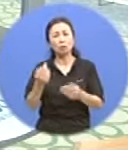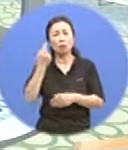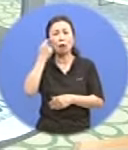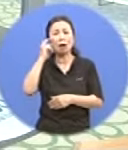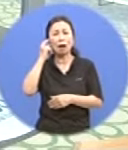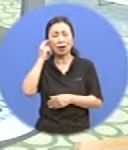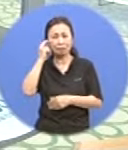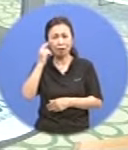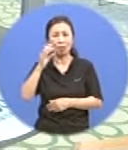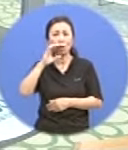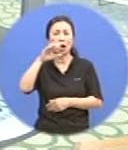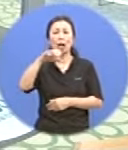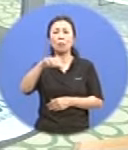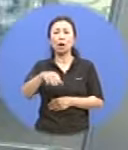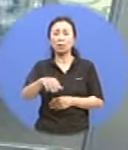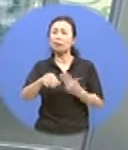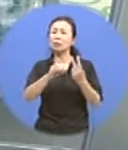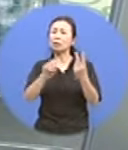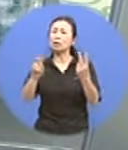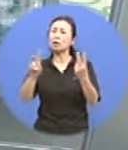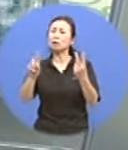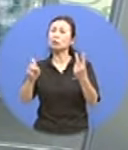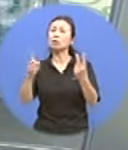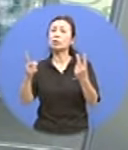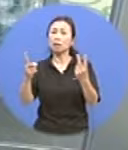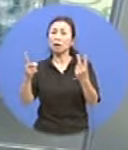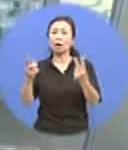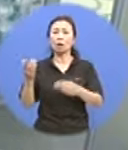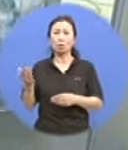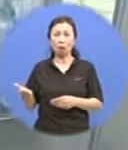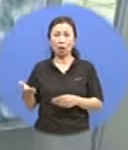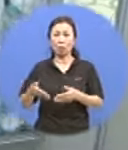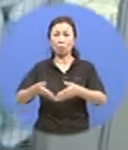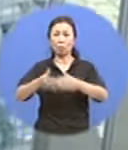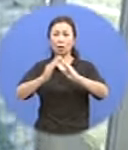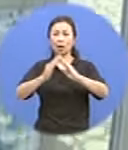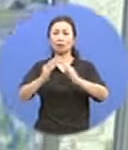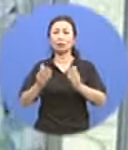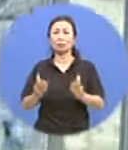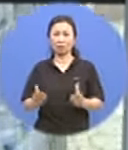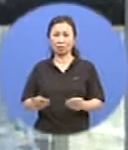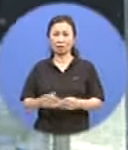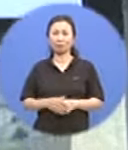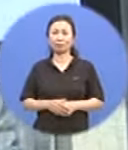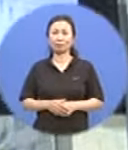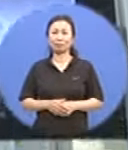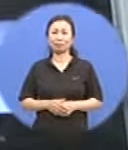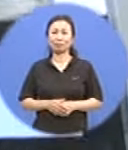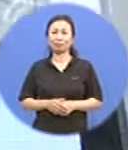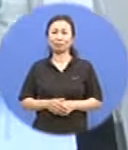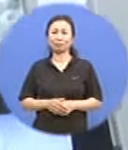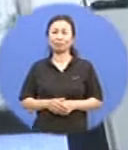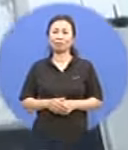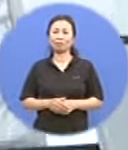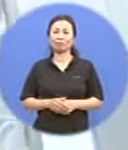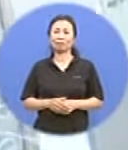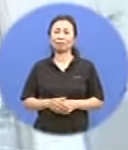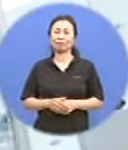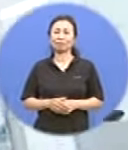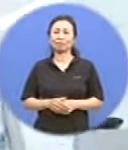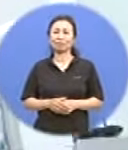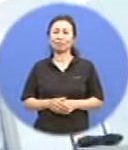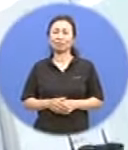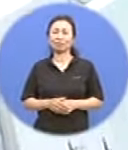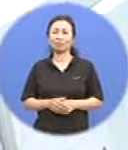い、 2011年にエコラボミュージアムっていうのを開設いたしまして、 はい、 それで私たちが